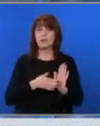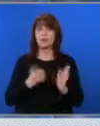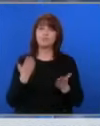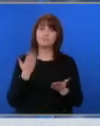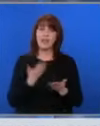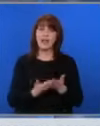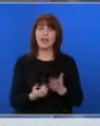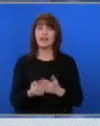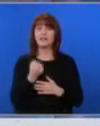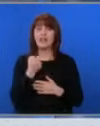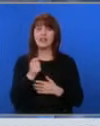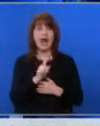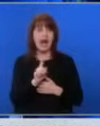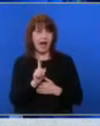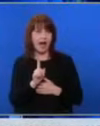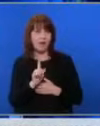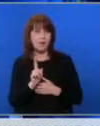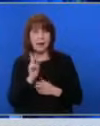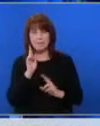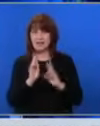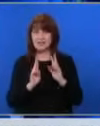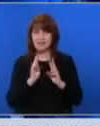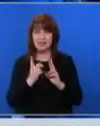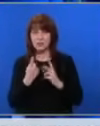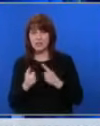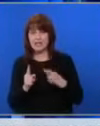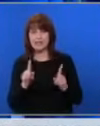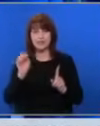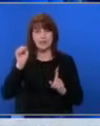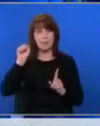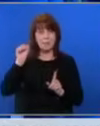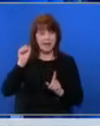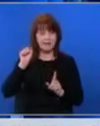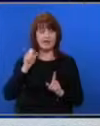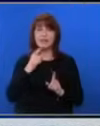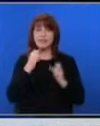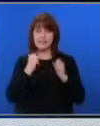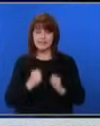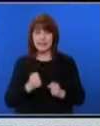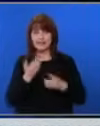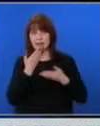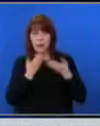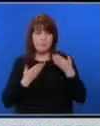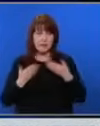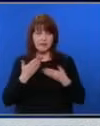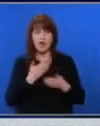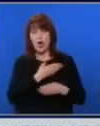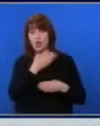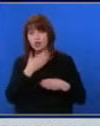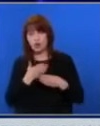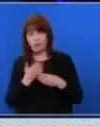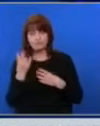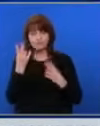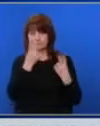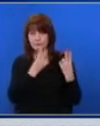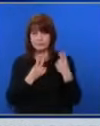при несъгласие, при разногласие от различните партии и сядане на преговори до постигане на консенсус по важни